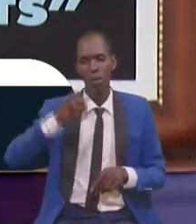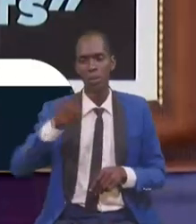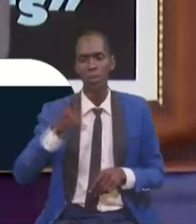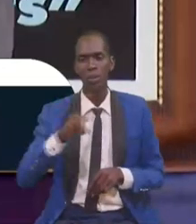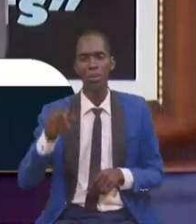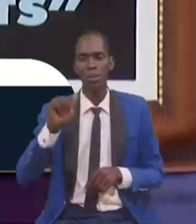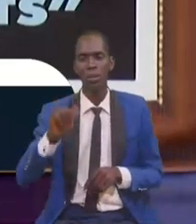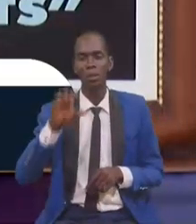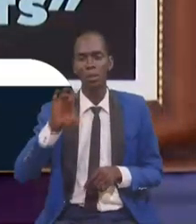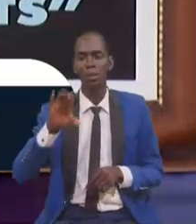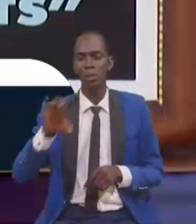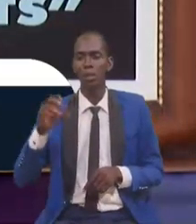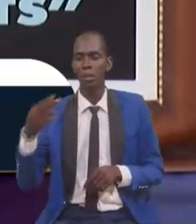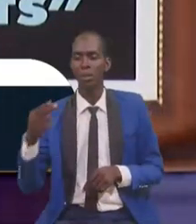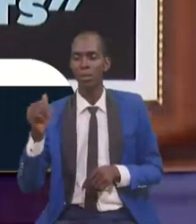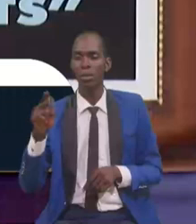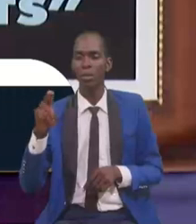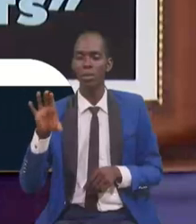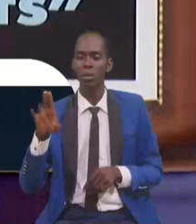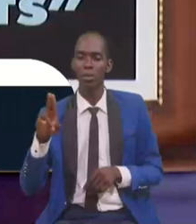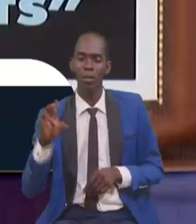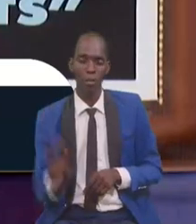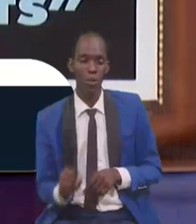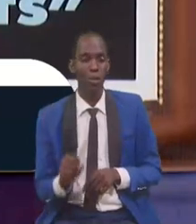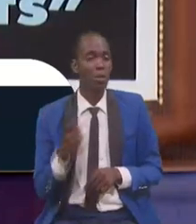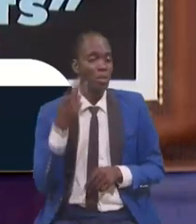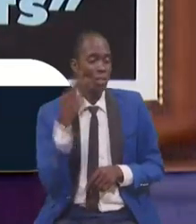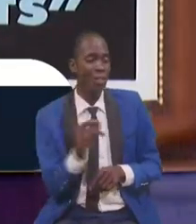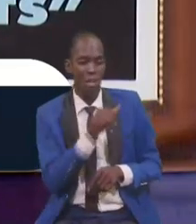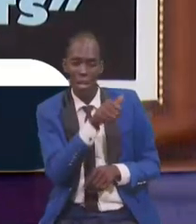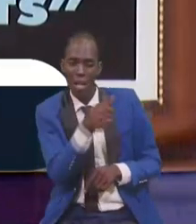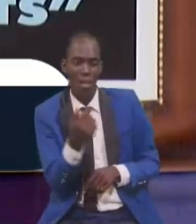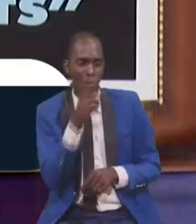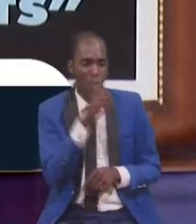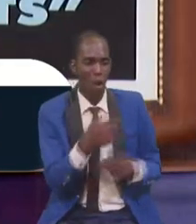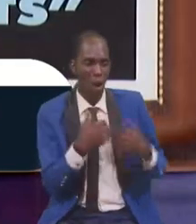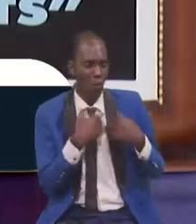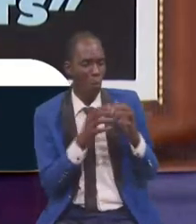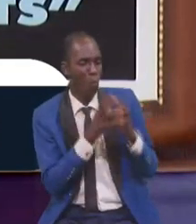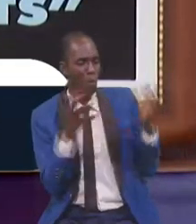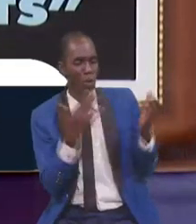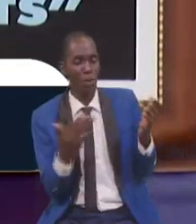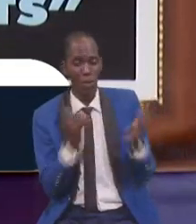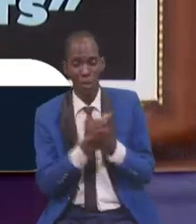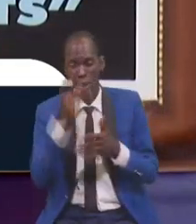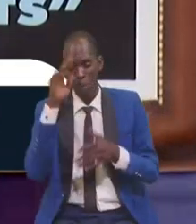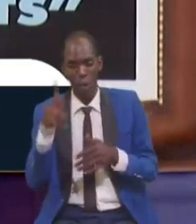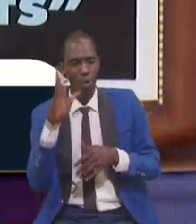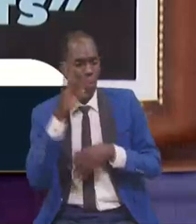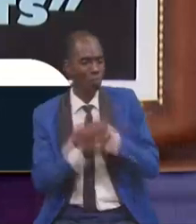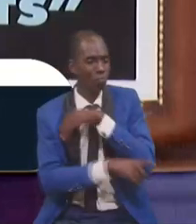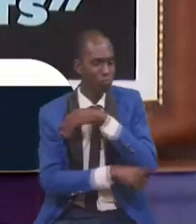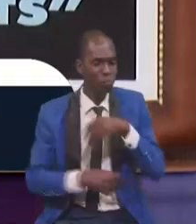cupide, et c'est comme quand il voit les gens posséder quelque chose, il doit ravir cela. Mais il